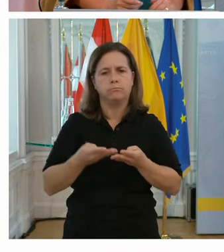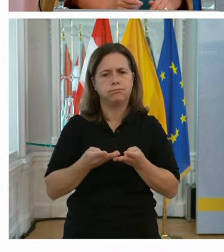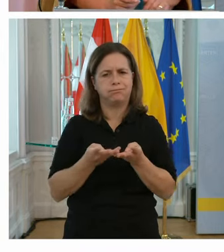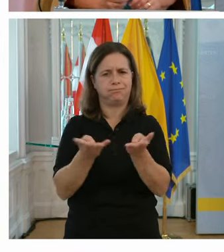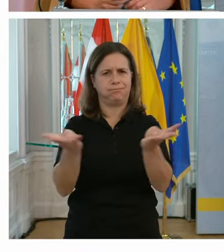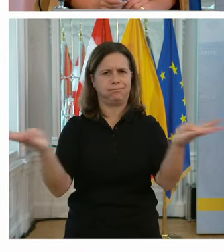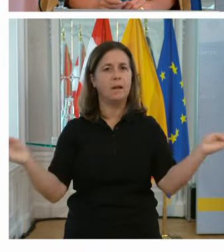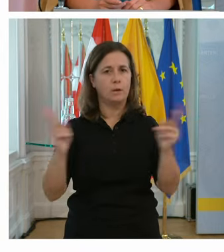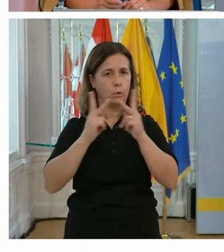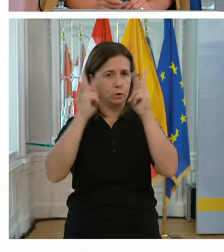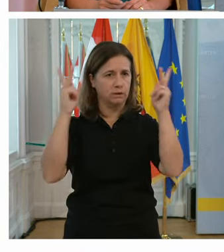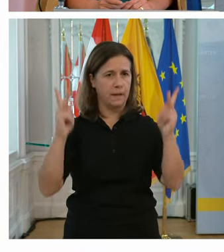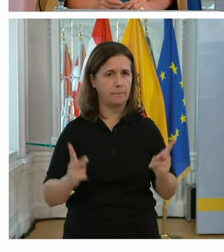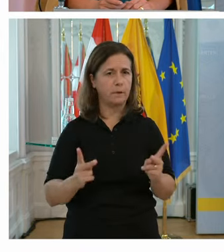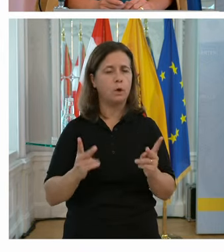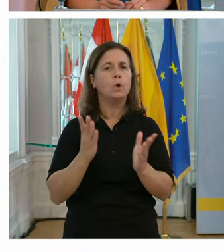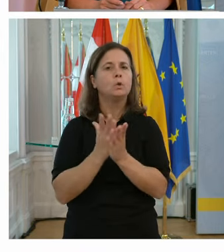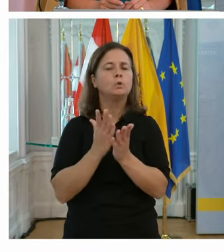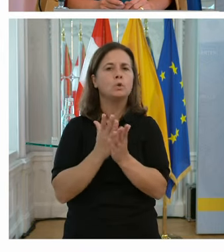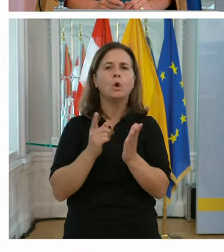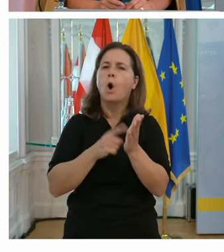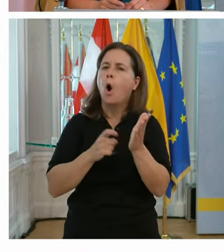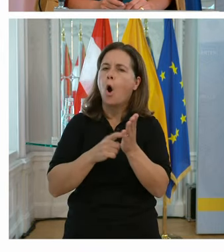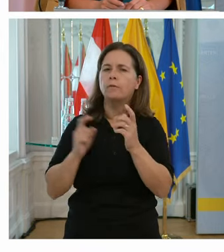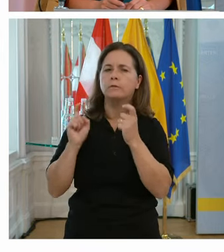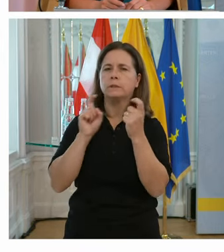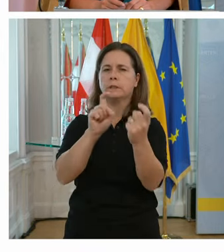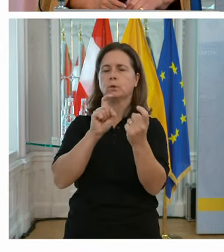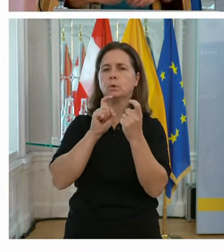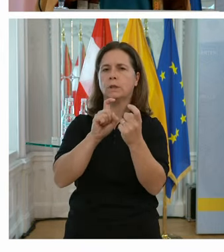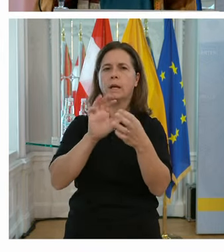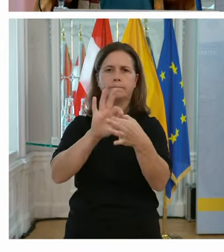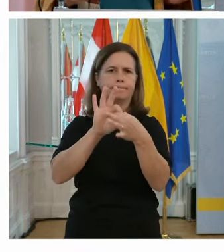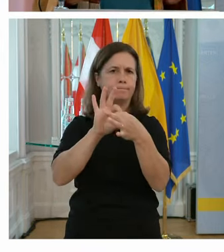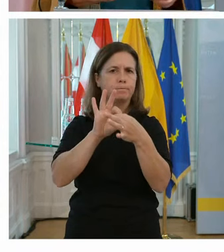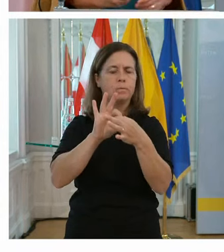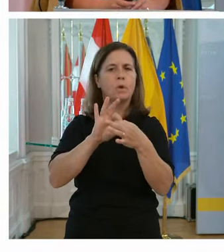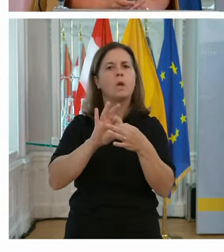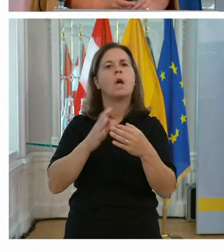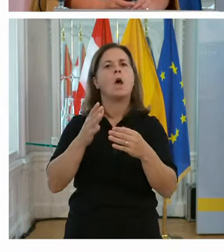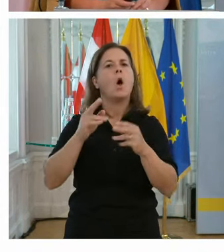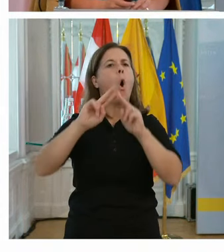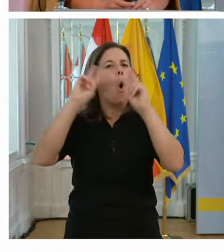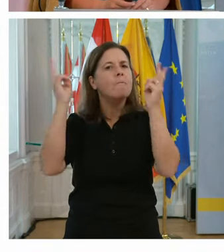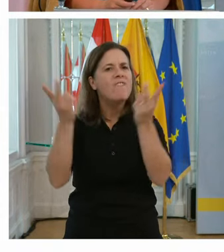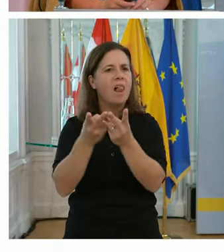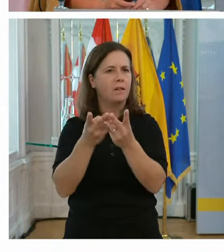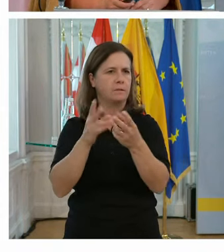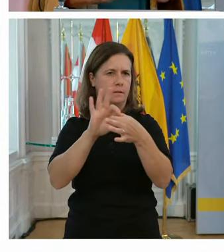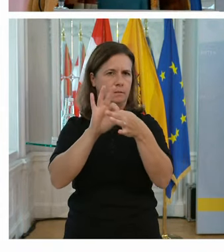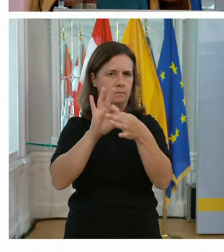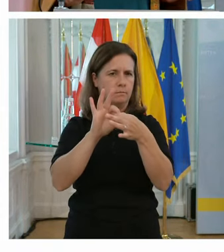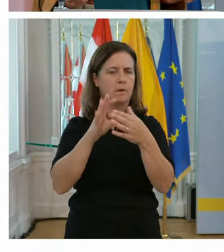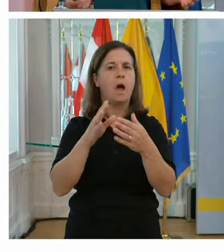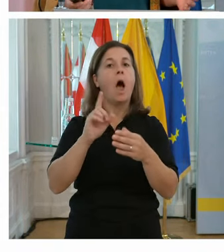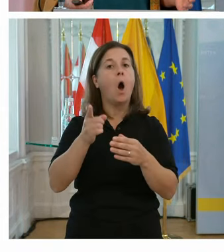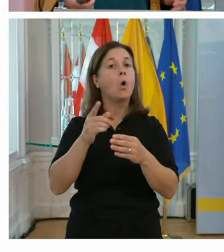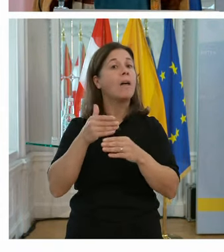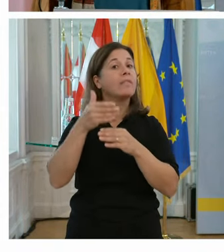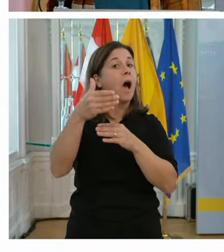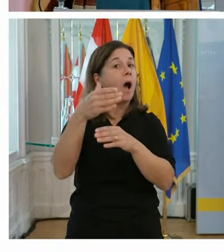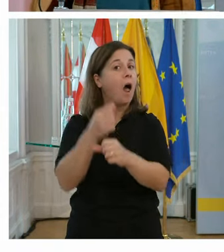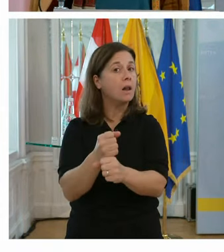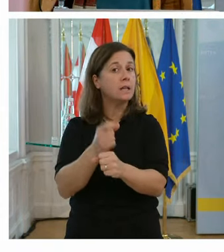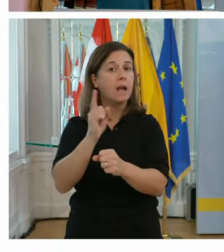Konzept. Wir diskutieren Nachhaltigkeit sehr häufig im Kontext jetzt der ökologischen Nachhaltigkeit, aber